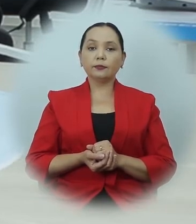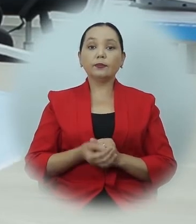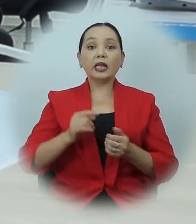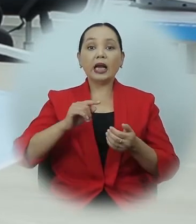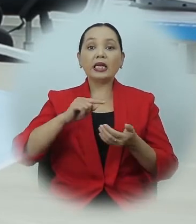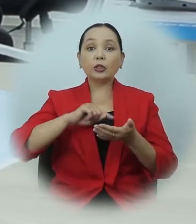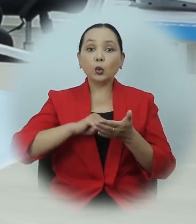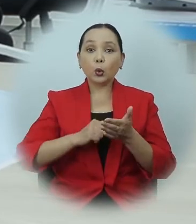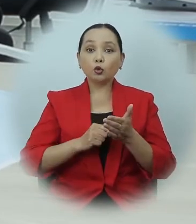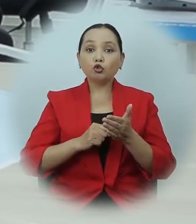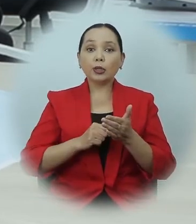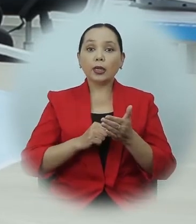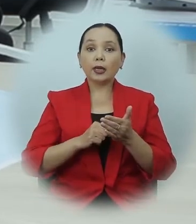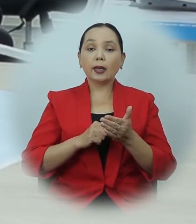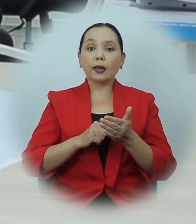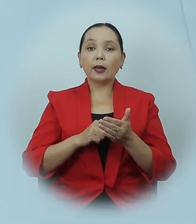Ставим точку